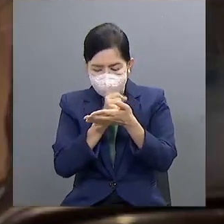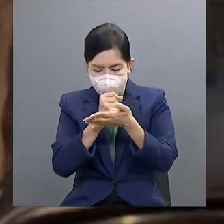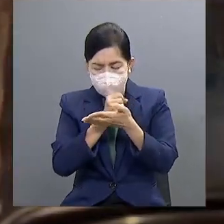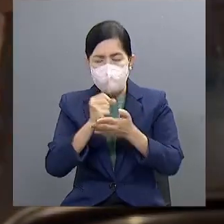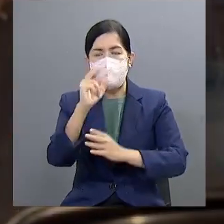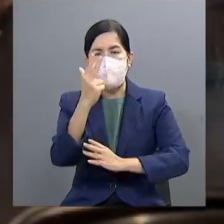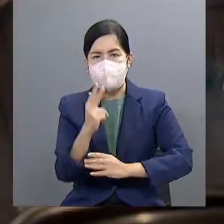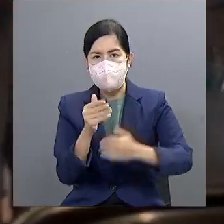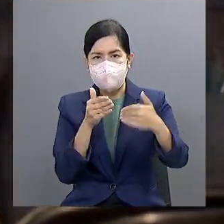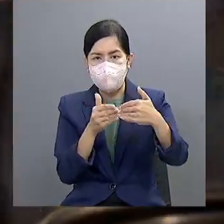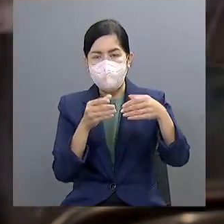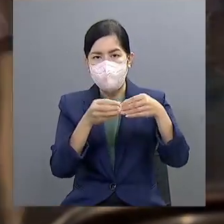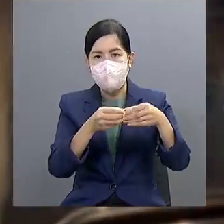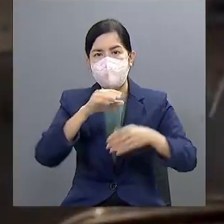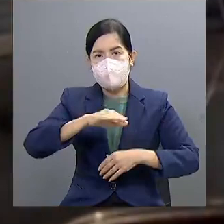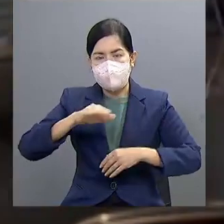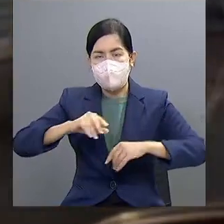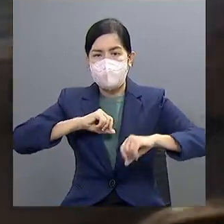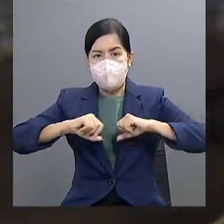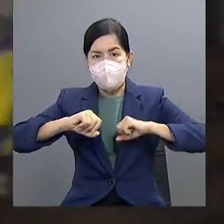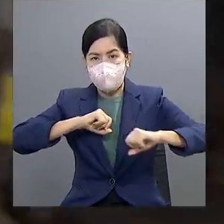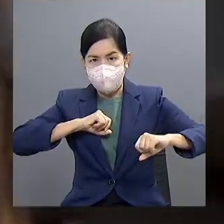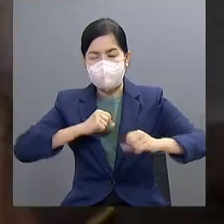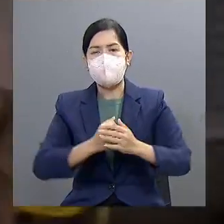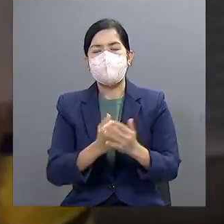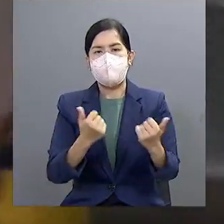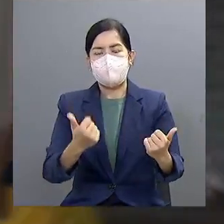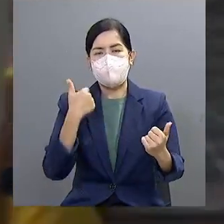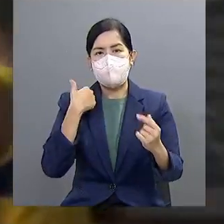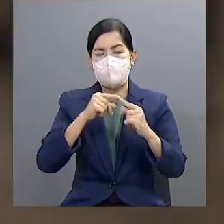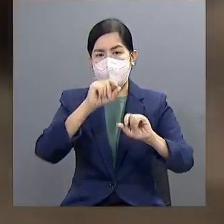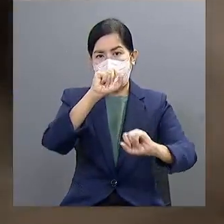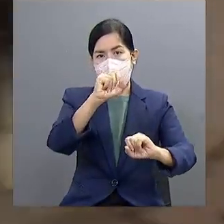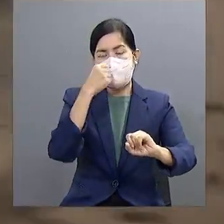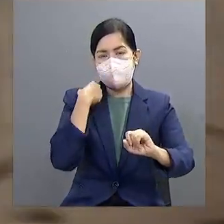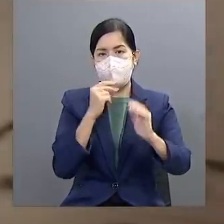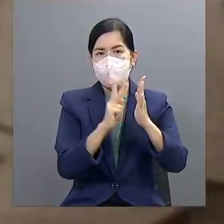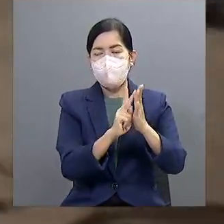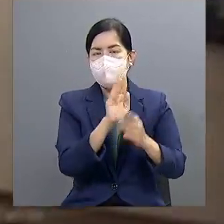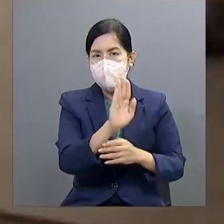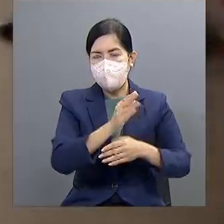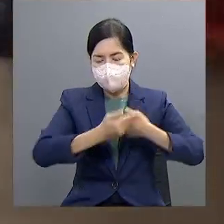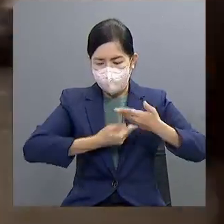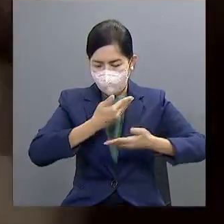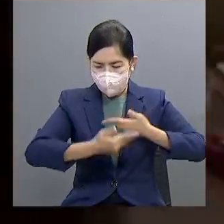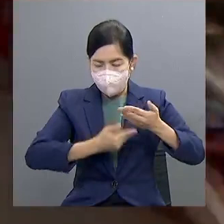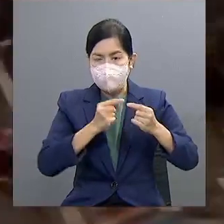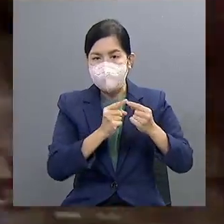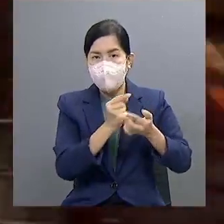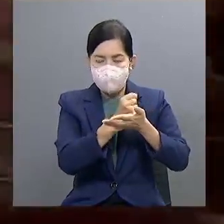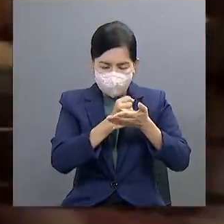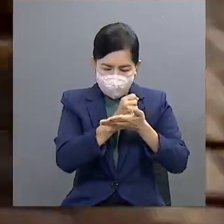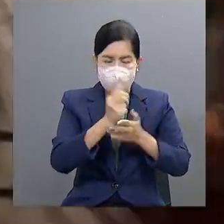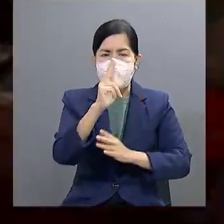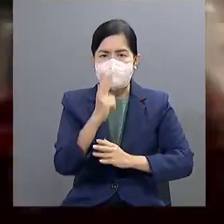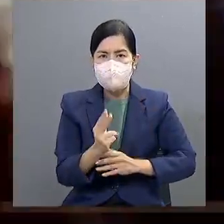ฎกระทรวงสาธารณสุขที่ห้ามไม่ให้จำหน่ายกัญชาหรือสารสกัดให้กับคนที่มีอายุต่ำกว่า20ปีหญิงตั้งครรภ์และ